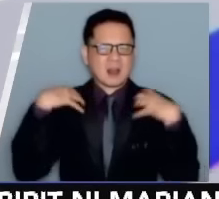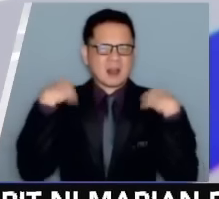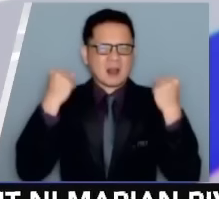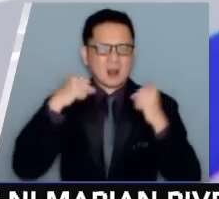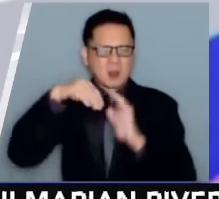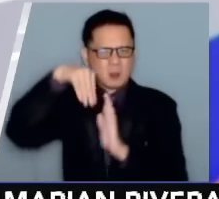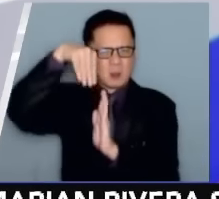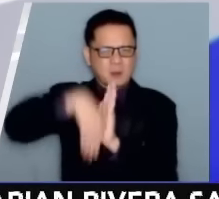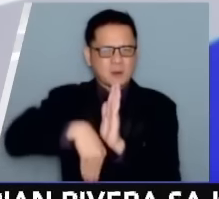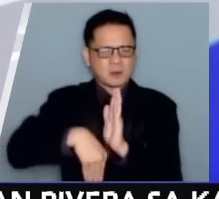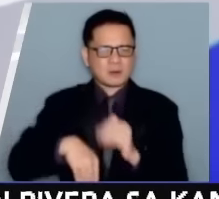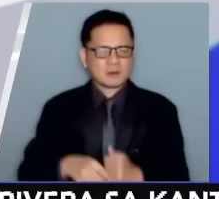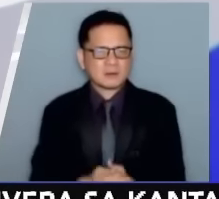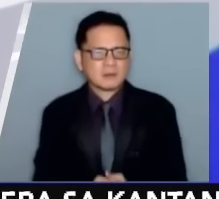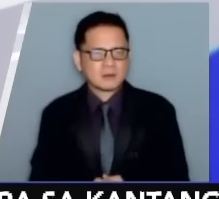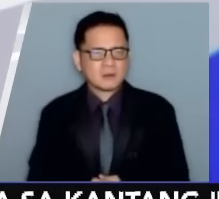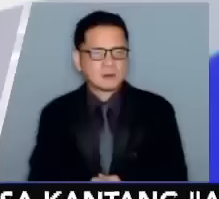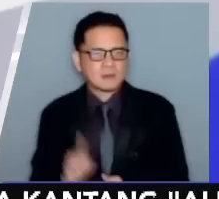kalusugan